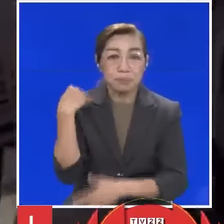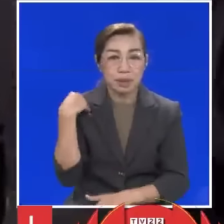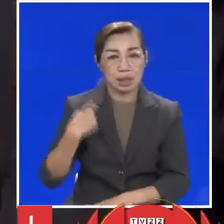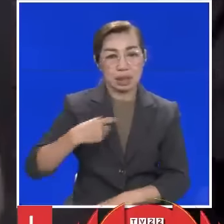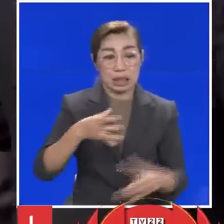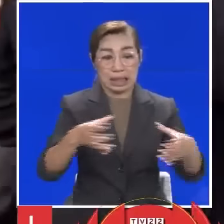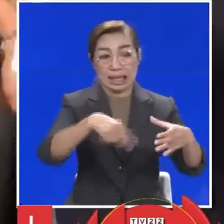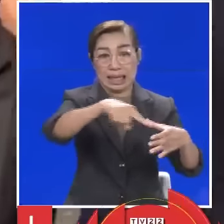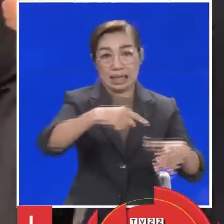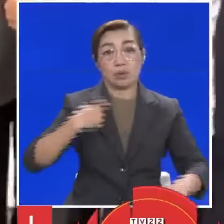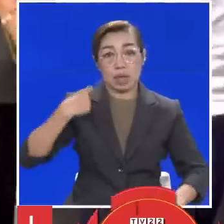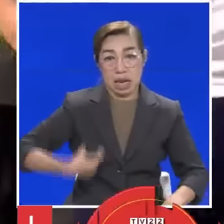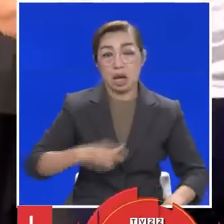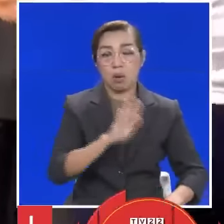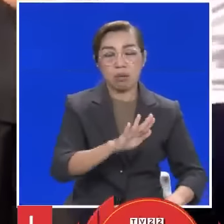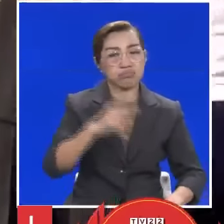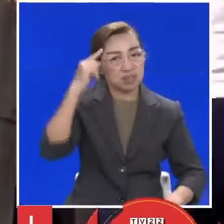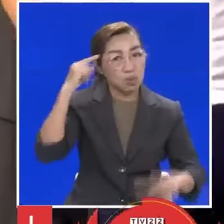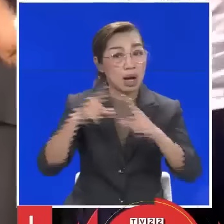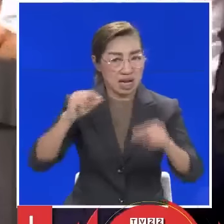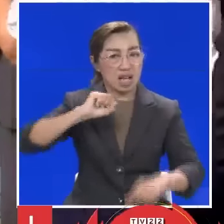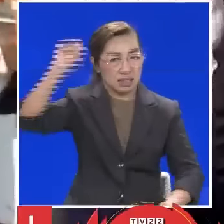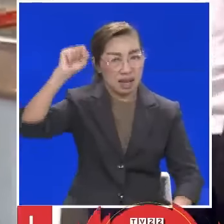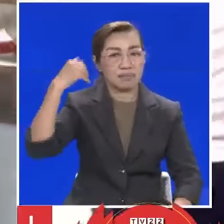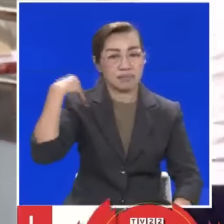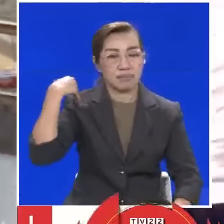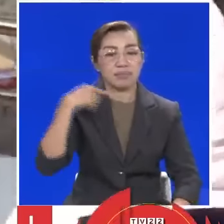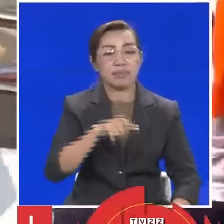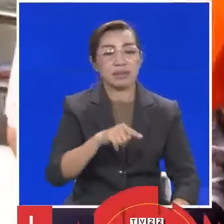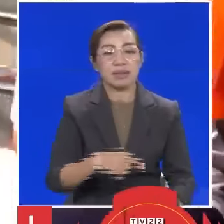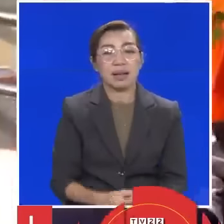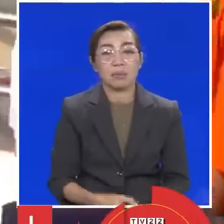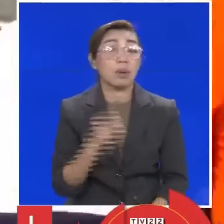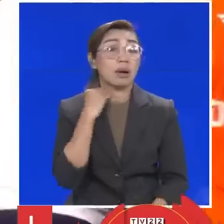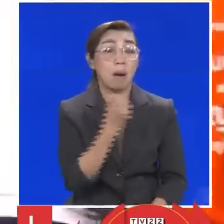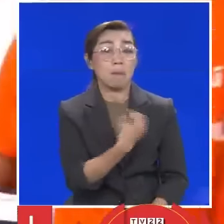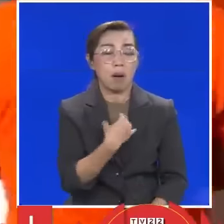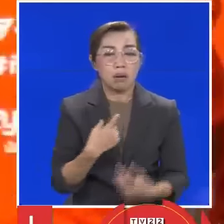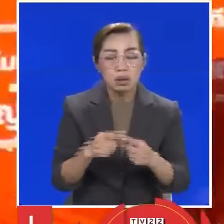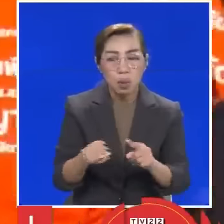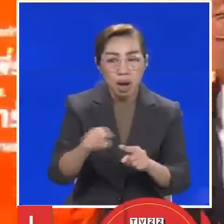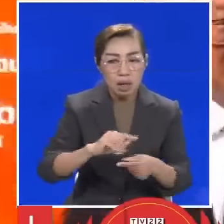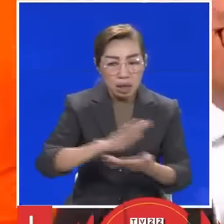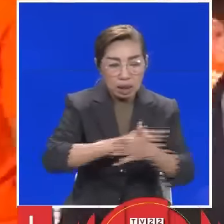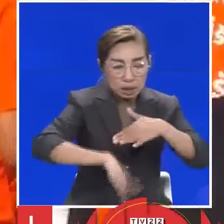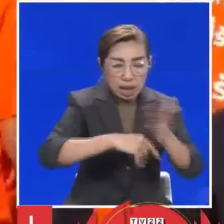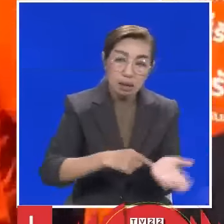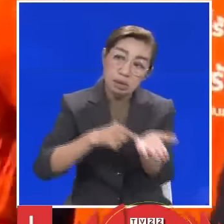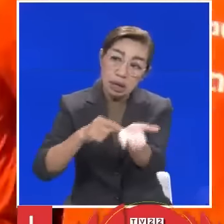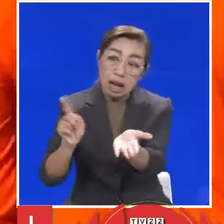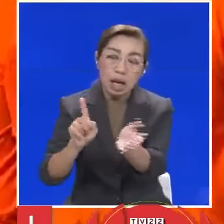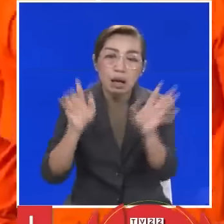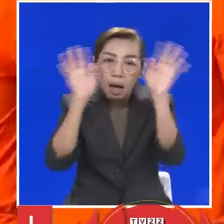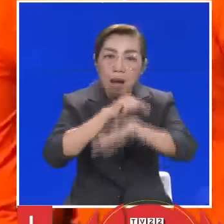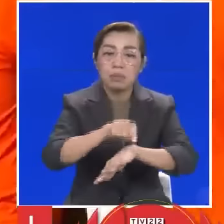นายความและจำเลยมั่นใจว่าจะชนะคดีนี้คุณชัยธวัฒน์บอกนะคะส่วนแนวทางการต่อสู้ก็จะเป็นเรื่องของสิทธิเ